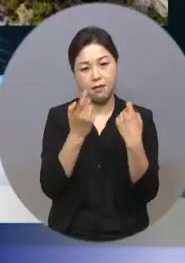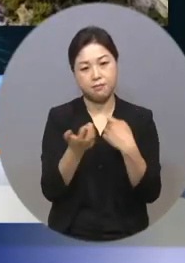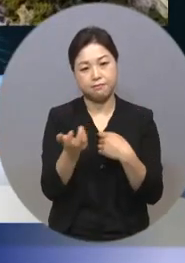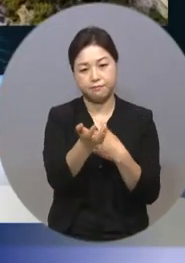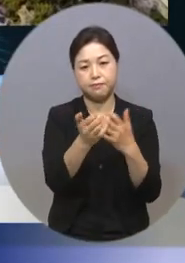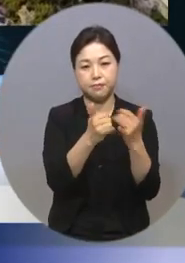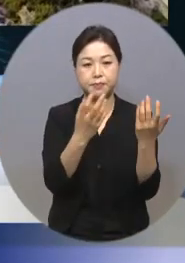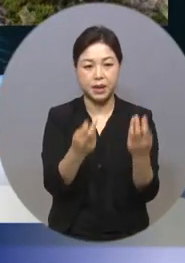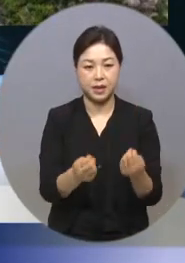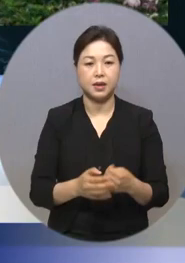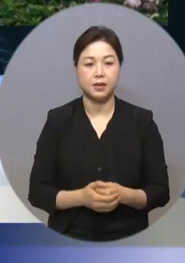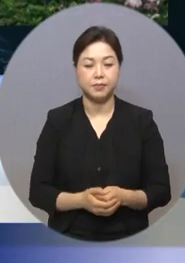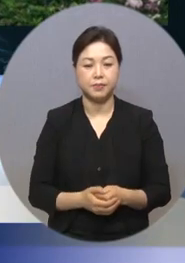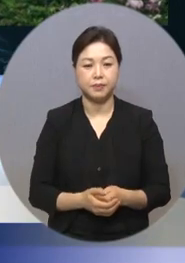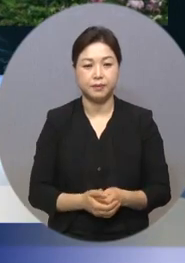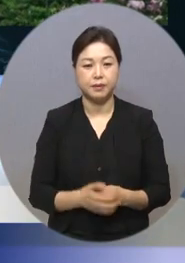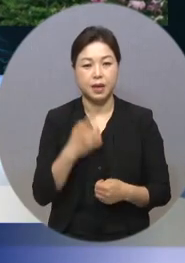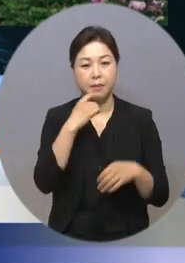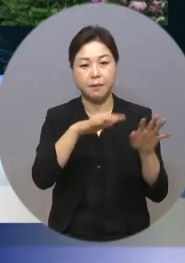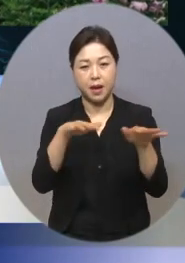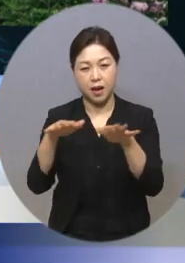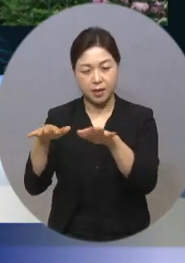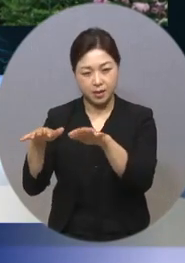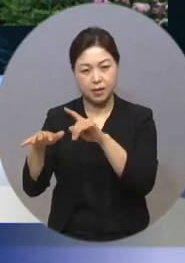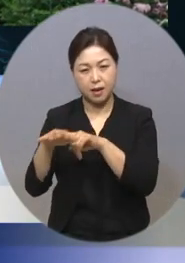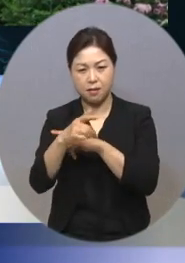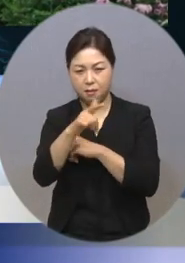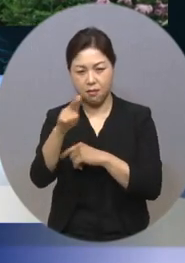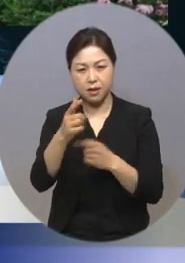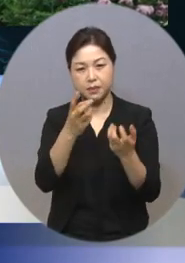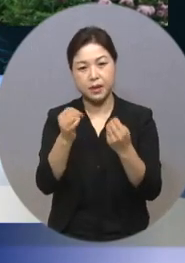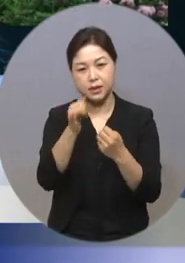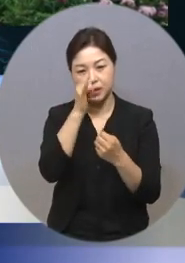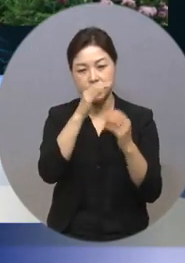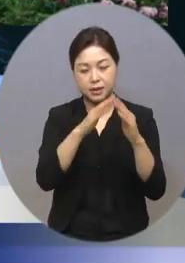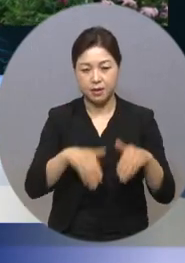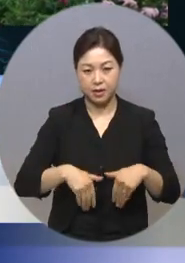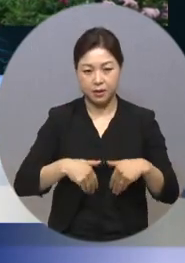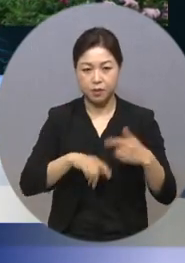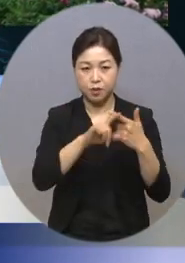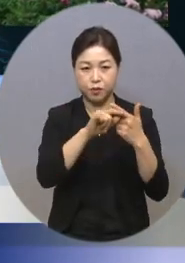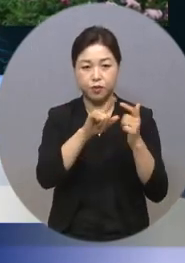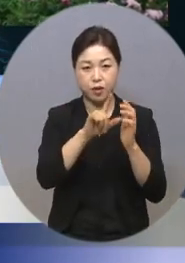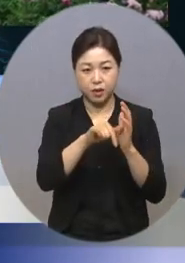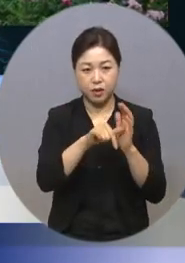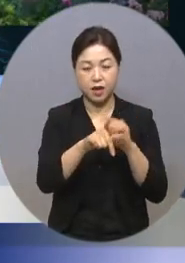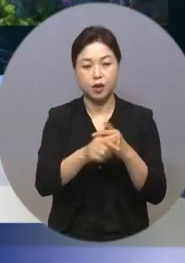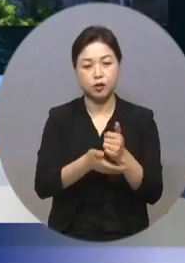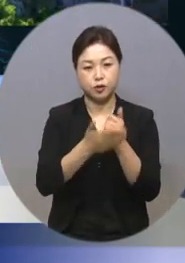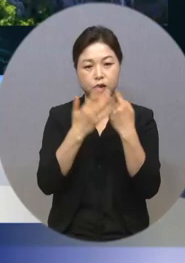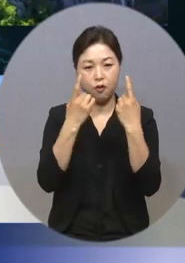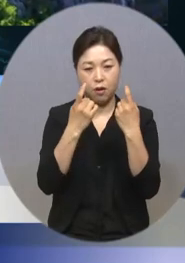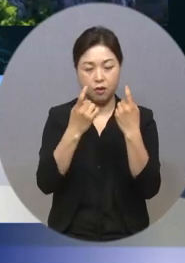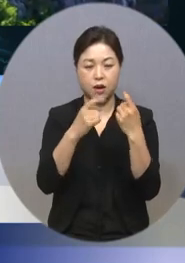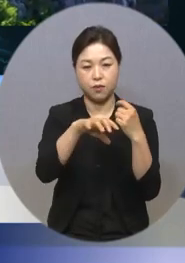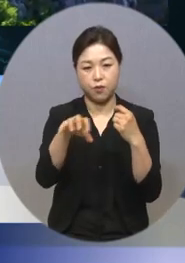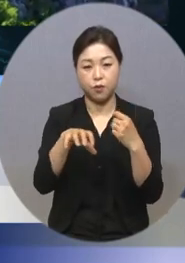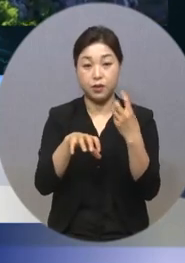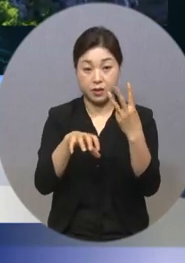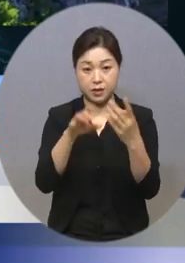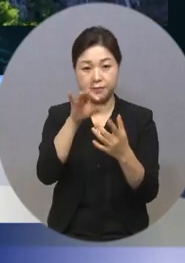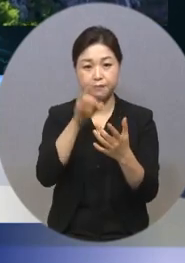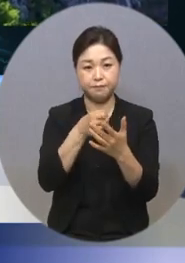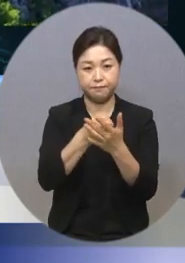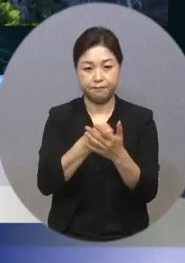많으실텐데요 해양 관광 자원이 풍부한 전라남도가 6월을 맞아 추천 관광지 3곳을 선정했습니다